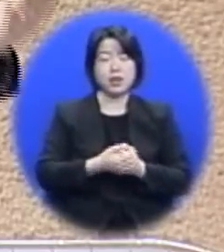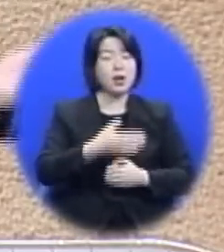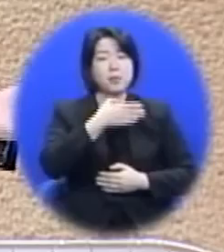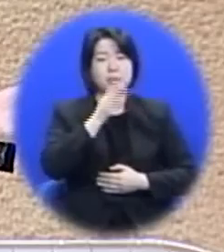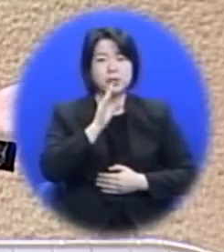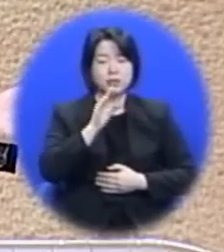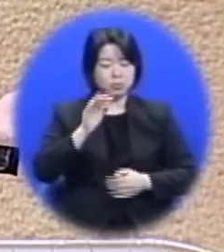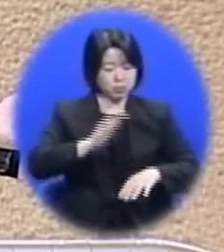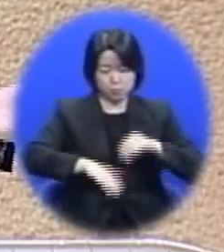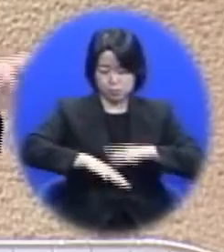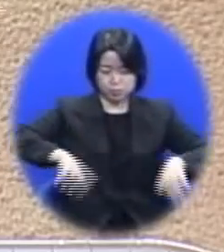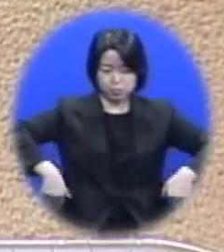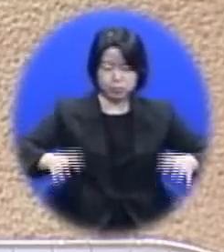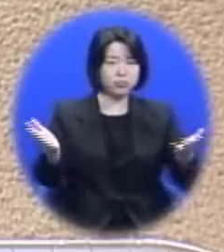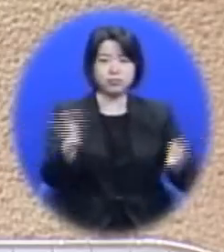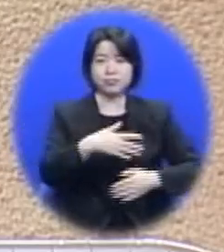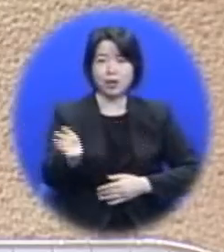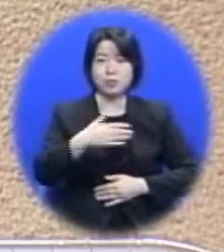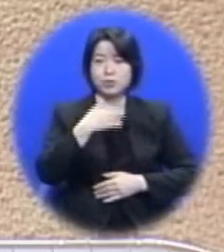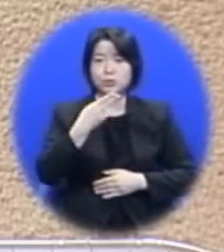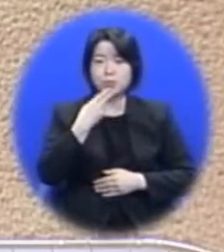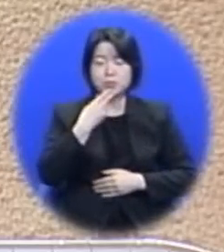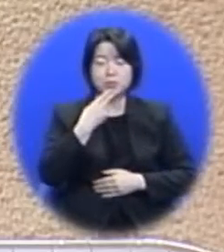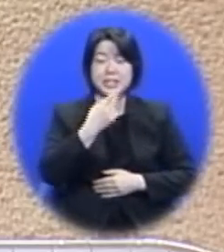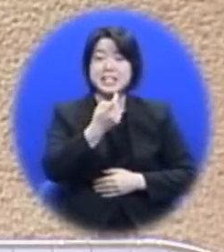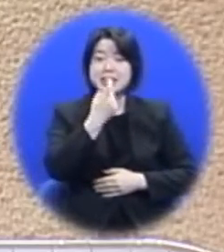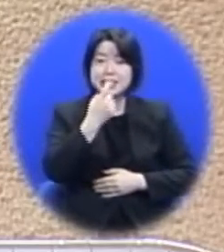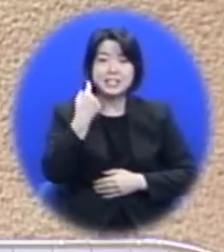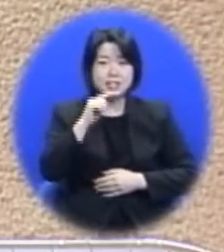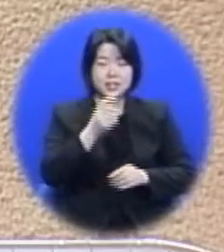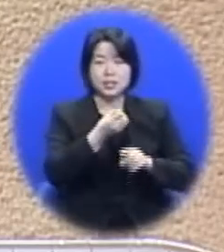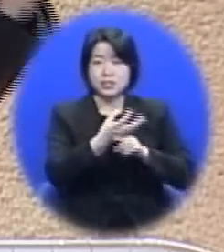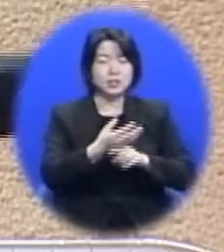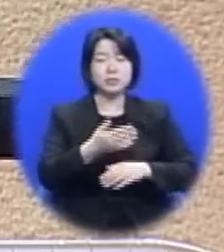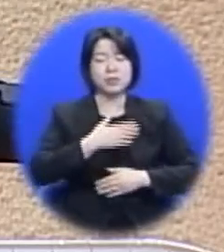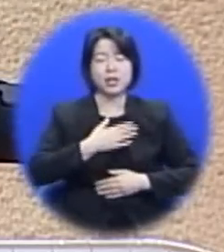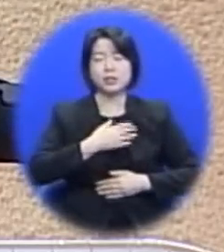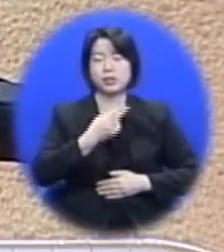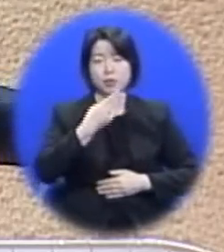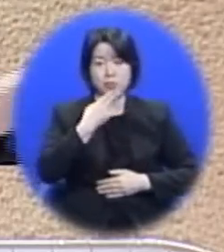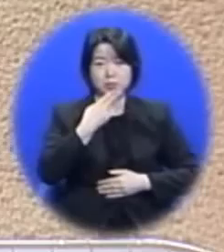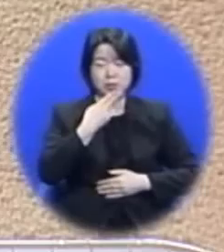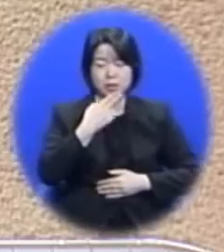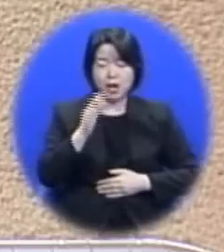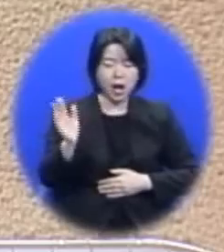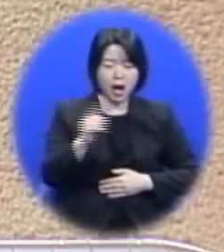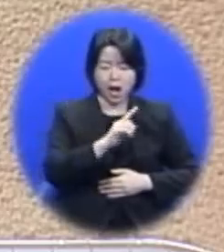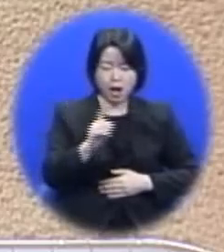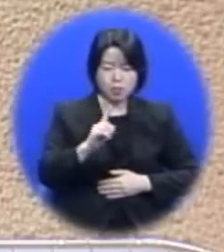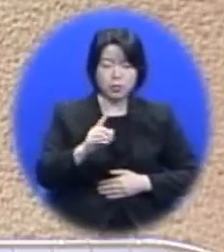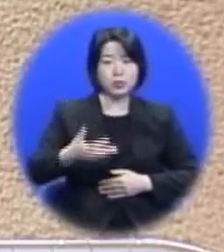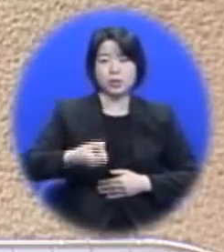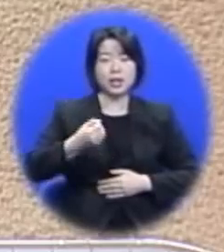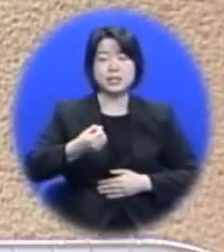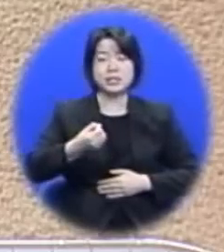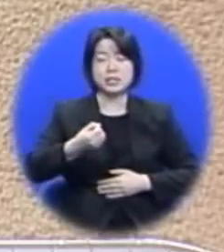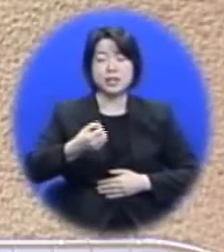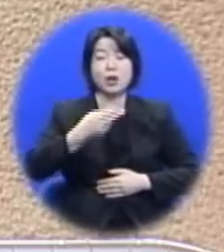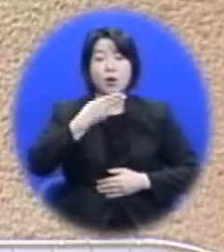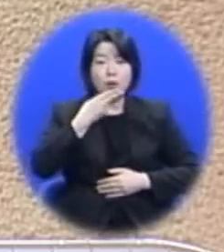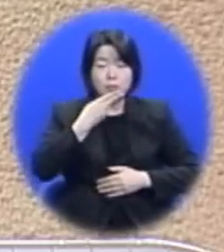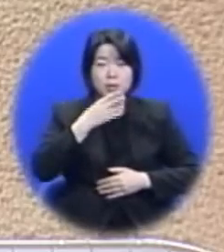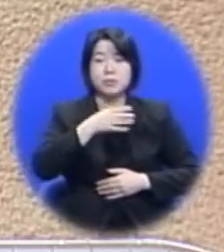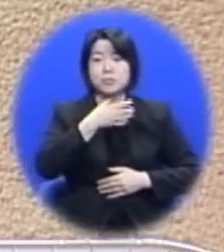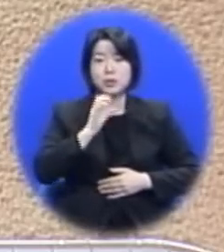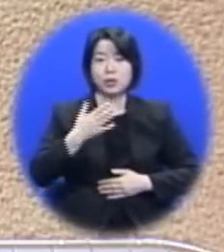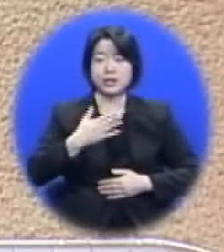베드로는 아무것도 가진 게 없었어요. 은과 금은 내게 없거니와. 아무것도 가지고 있지 않은 베드로가 뭘 도대체 내게 있는